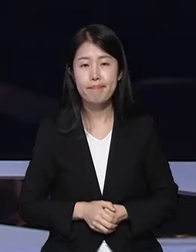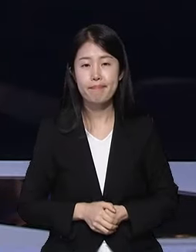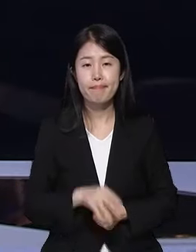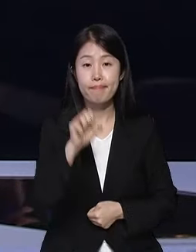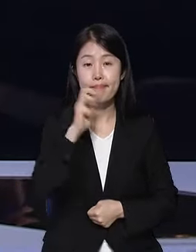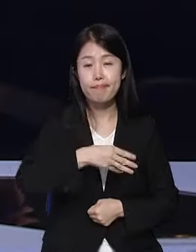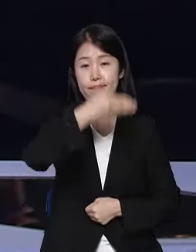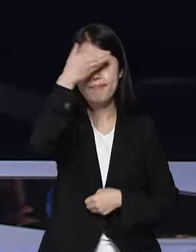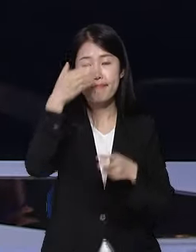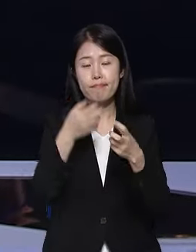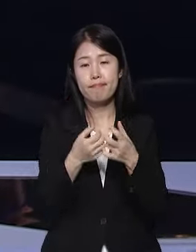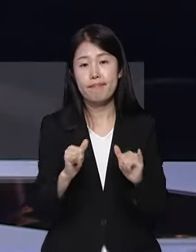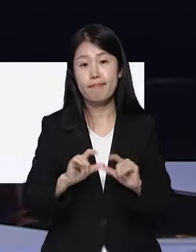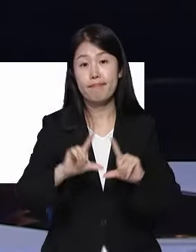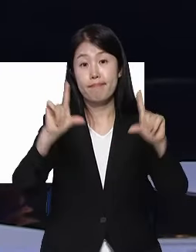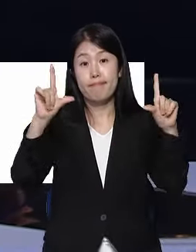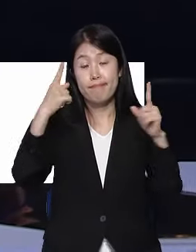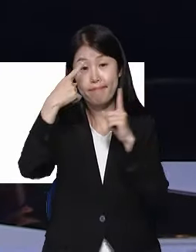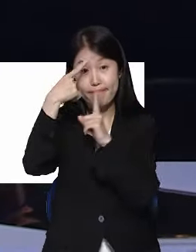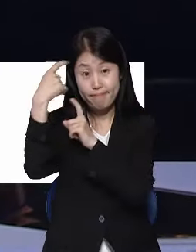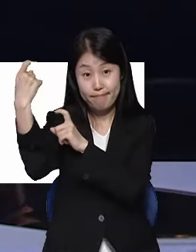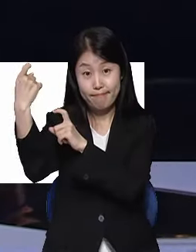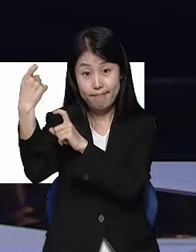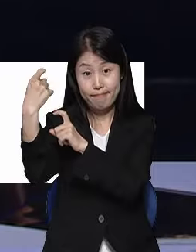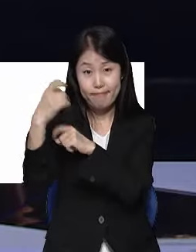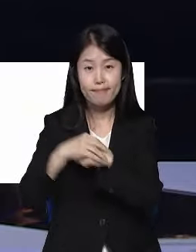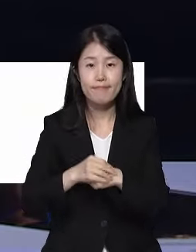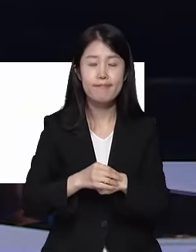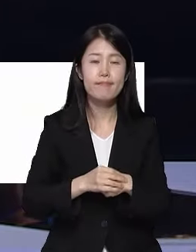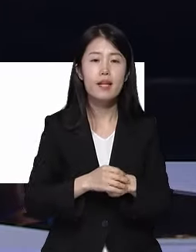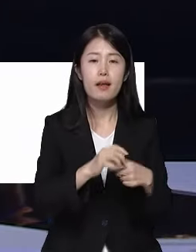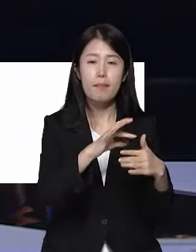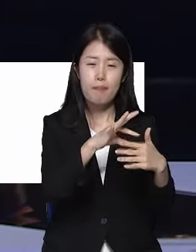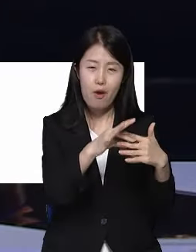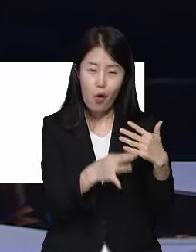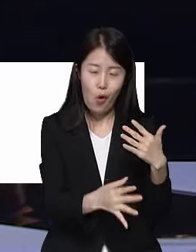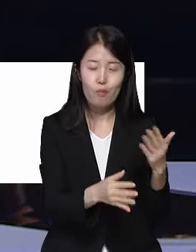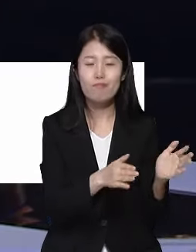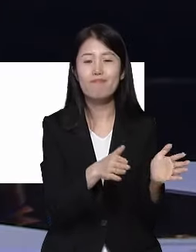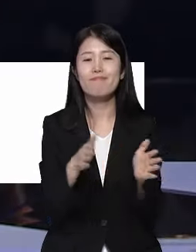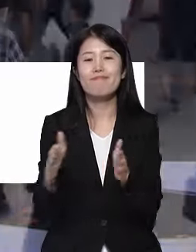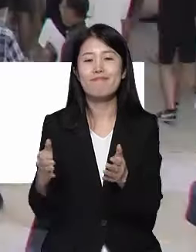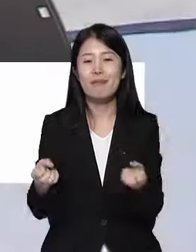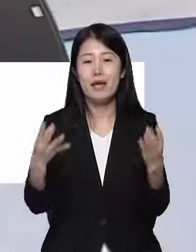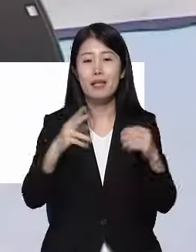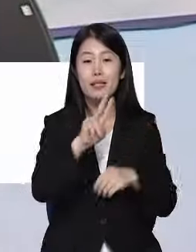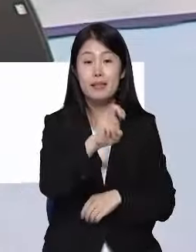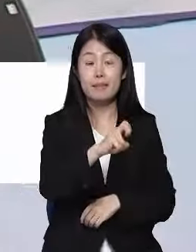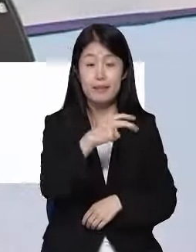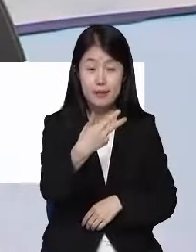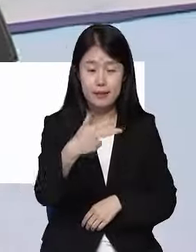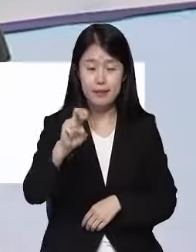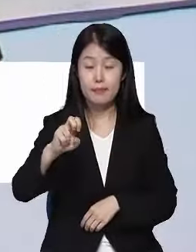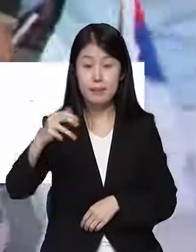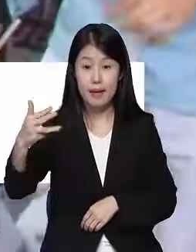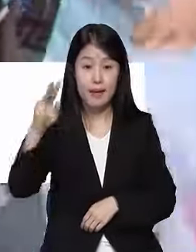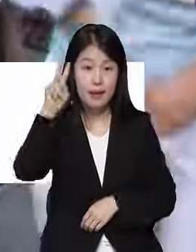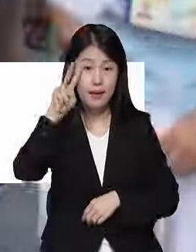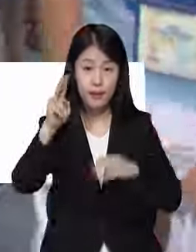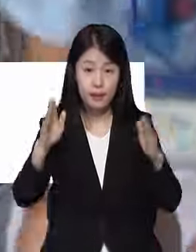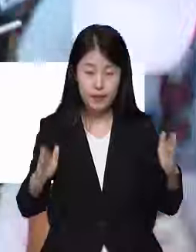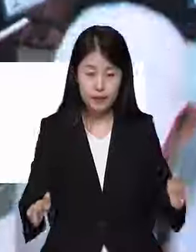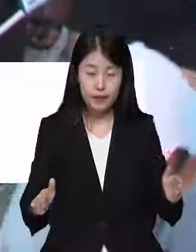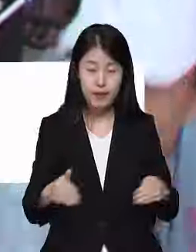광주 청년의 날을 기념해 다채로운 청년축제가 개최됩니다. 광주광역시는 오는 27일과 28일 이틀